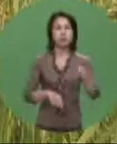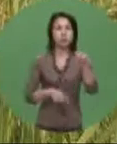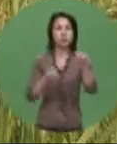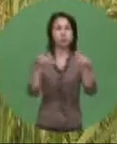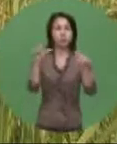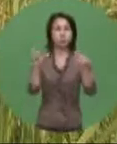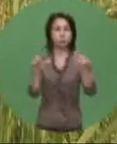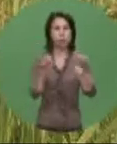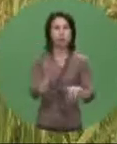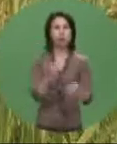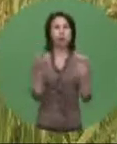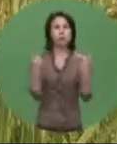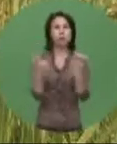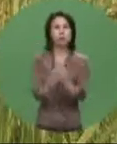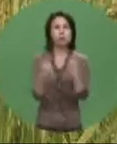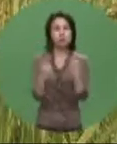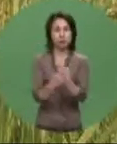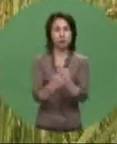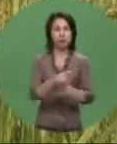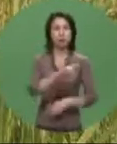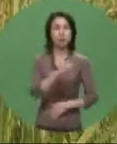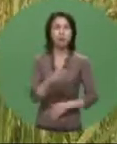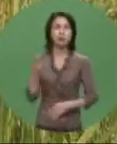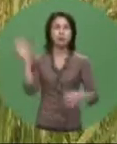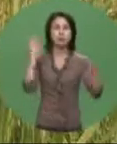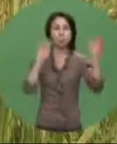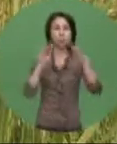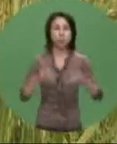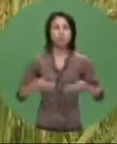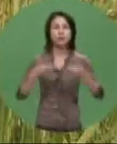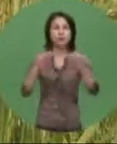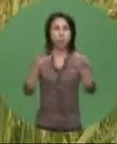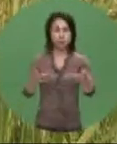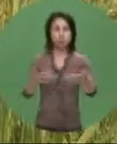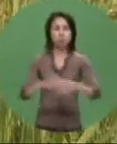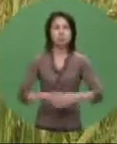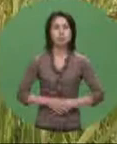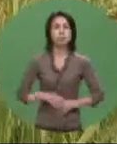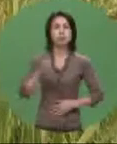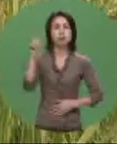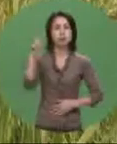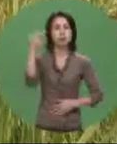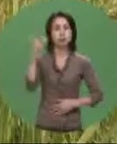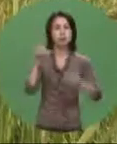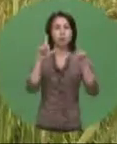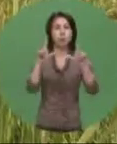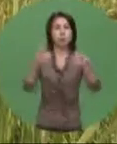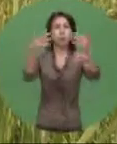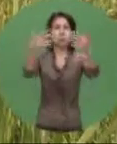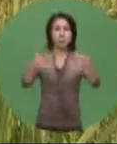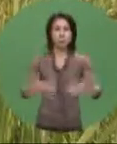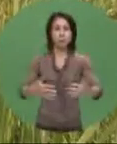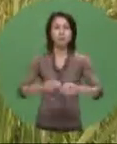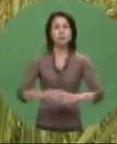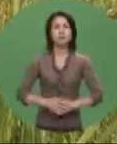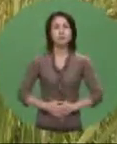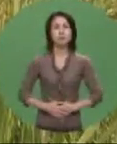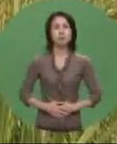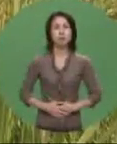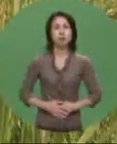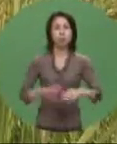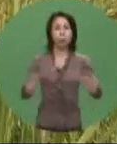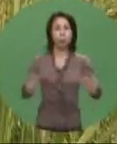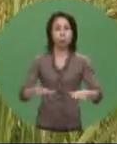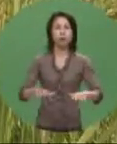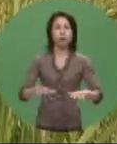日の2回更新して、さまざまな情報をお届けしている生駒市の広報番組です。今